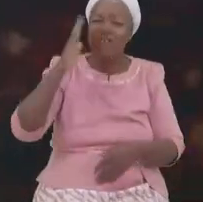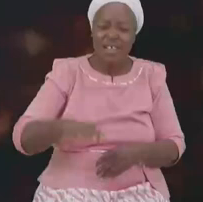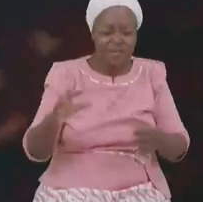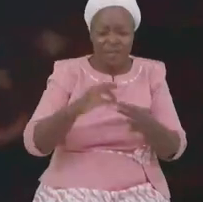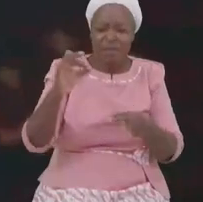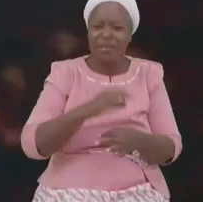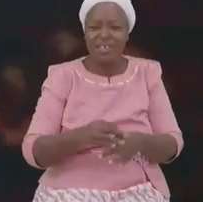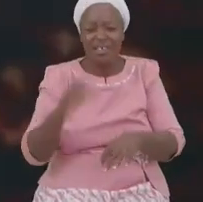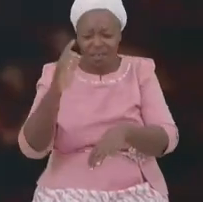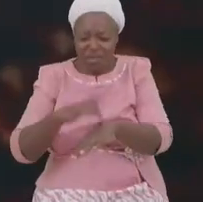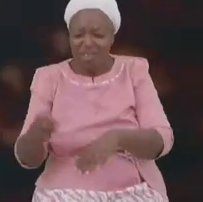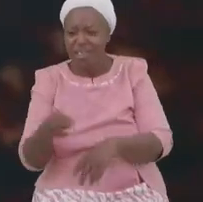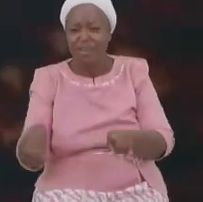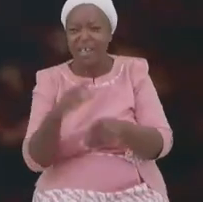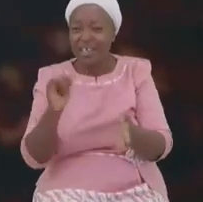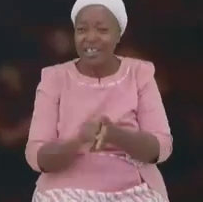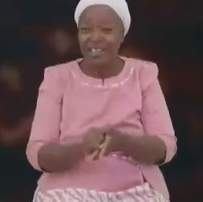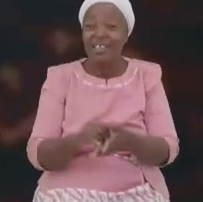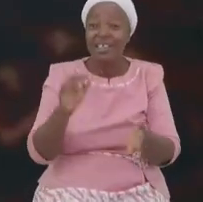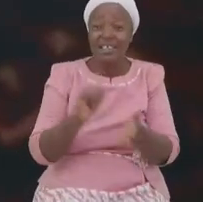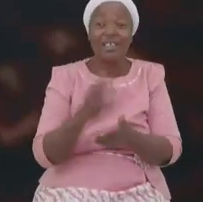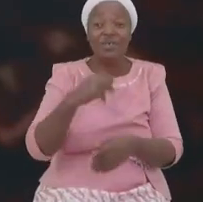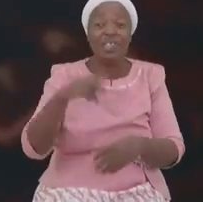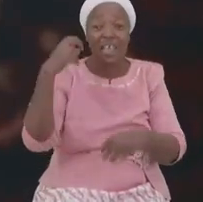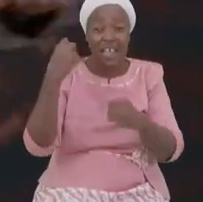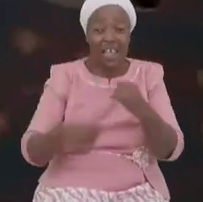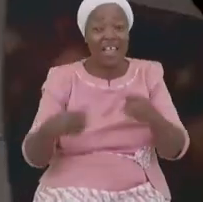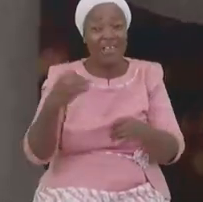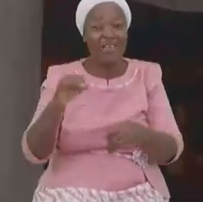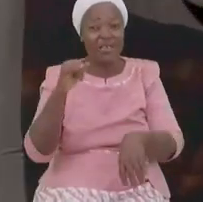avec les lames, c'était la fin du problème. Et je dis